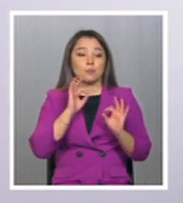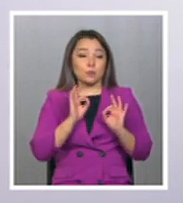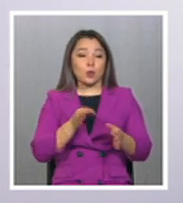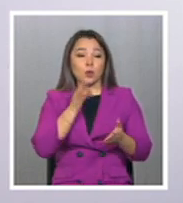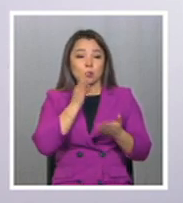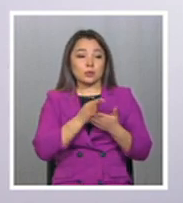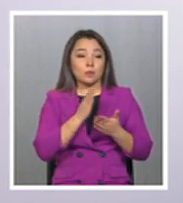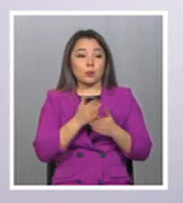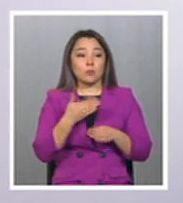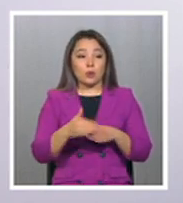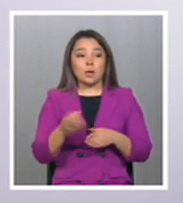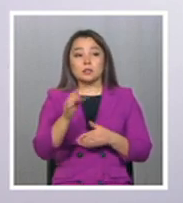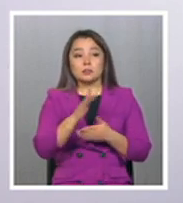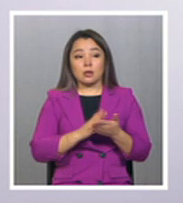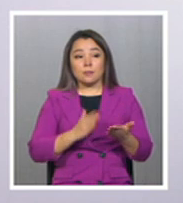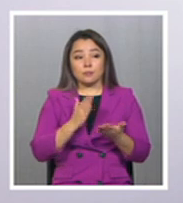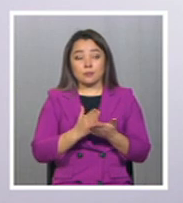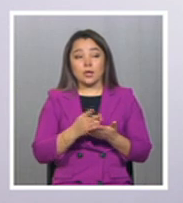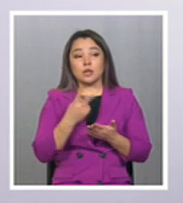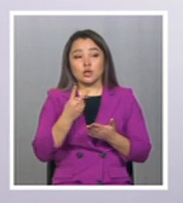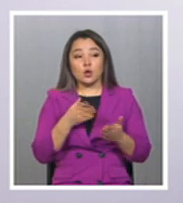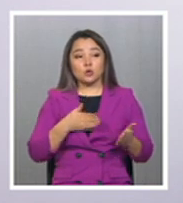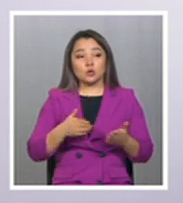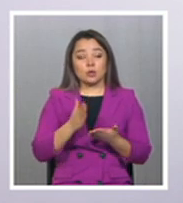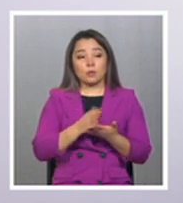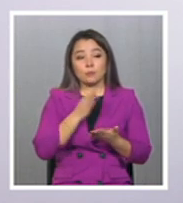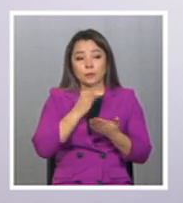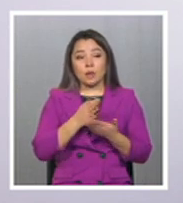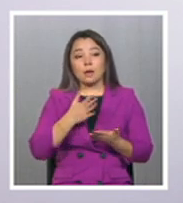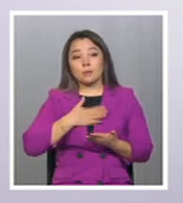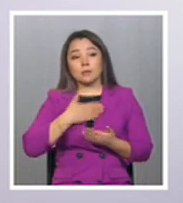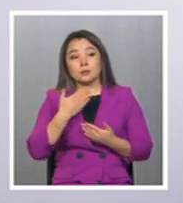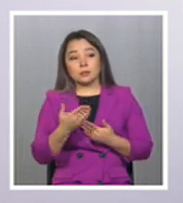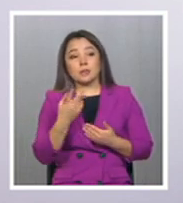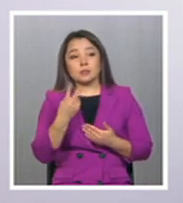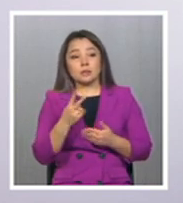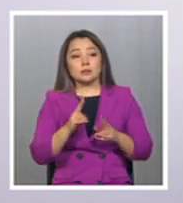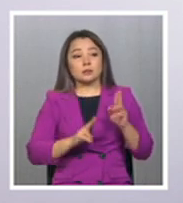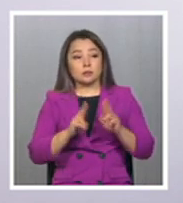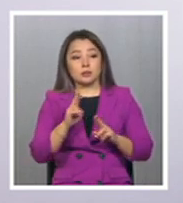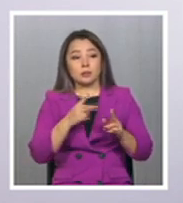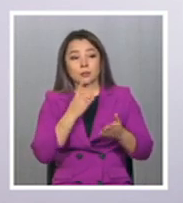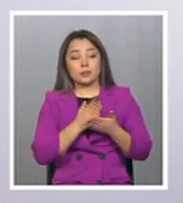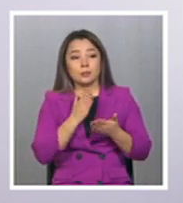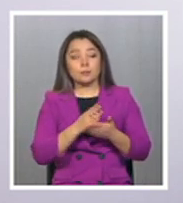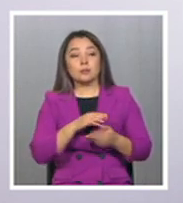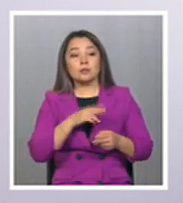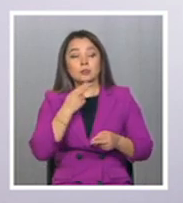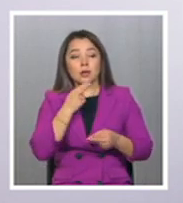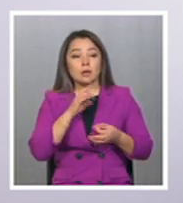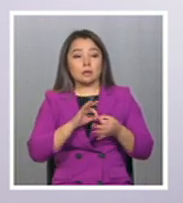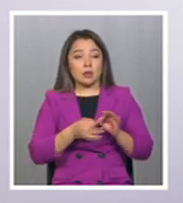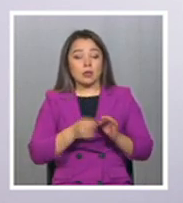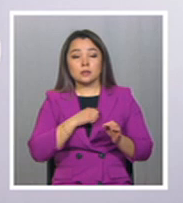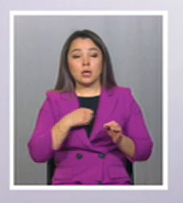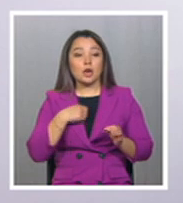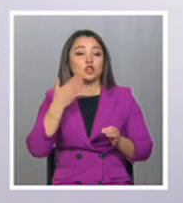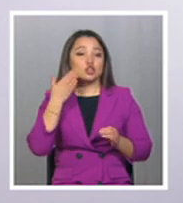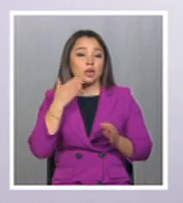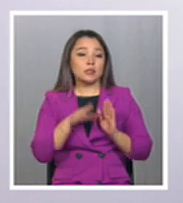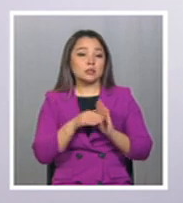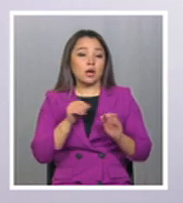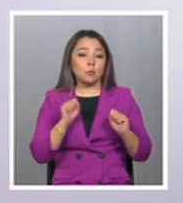бұны әрі қарай жалғастырудың екі жолы бар. Мен сізге екі жолын көрсетемін, ал сіз өзіңізге ең оңай жолын